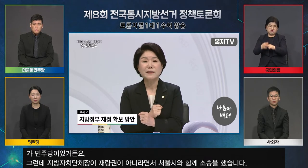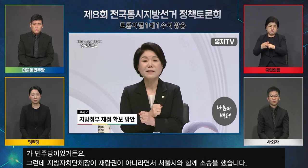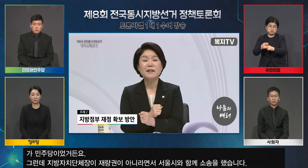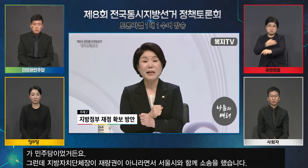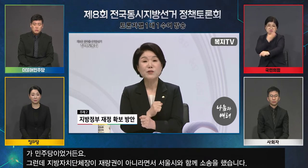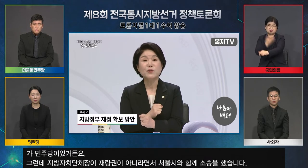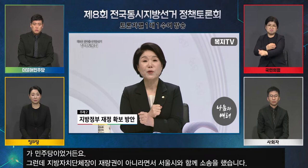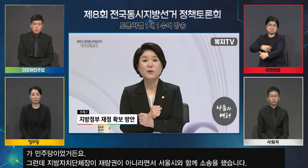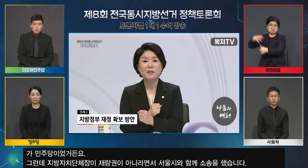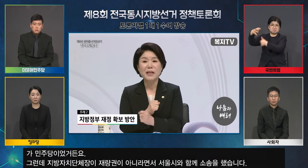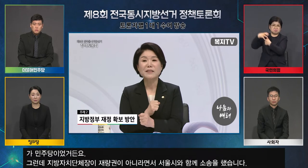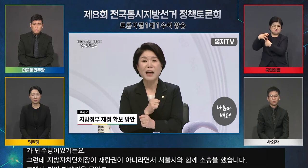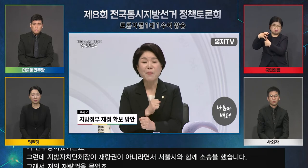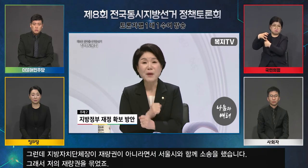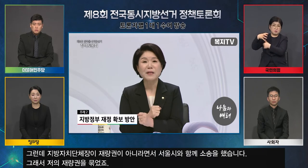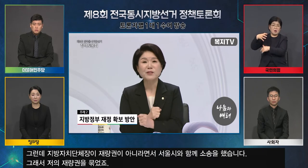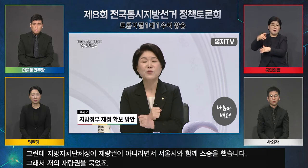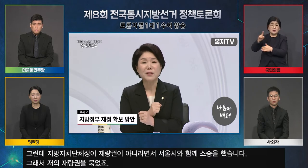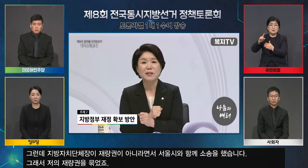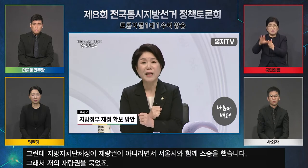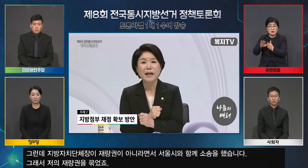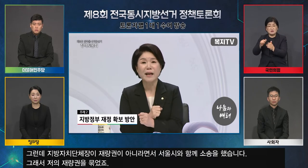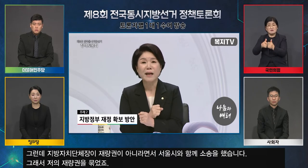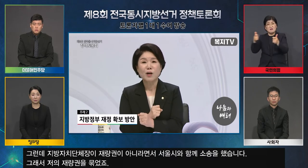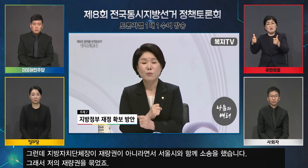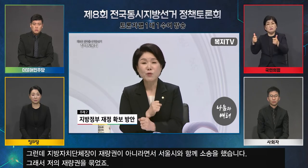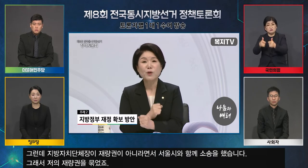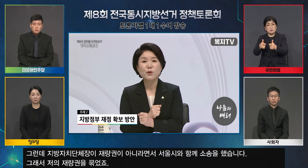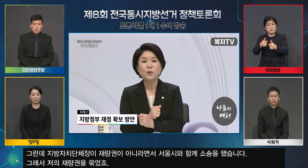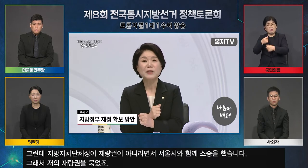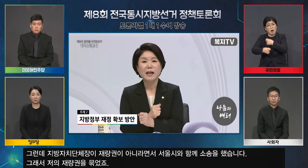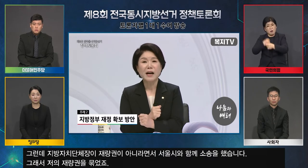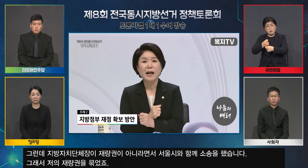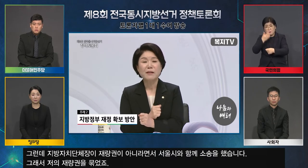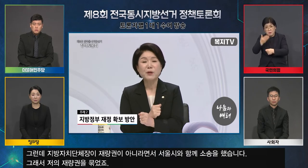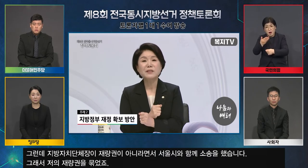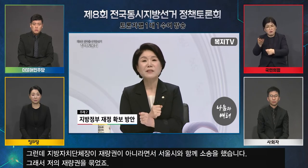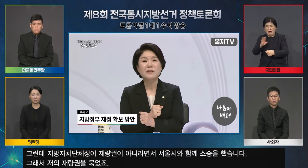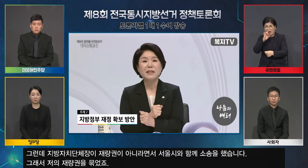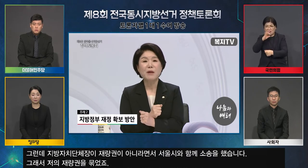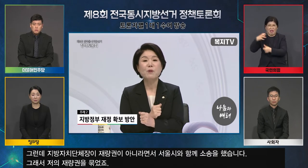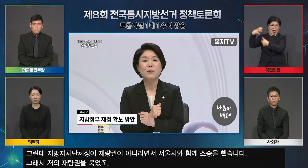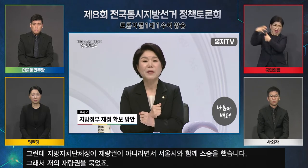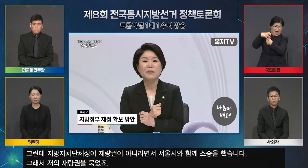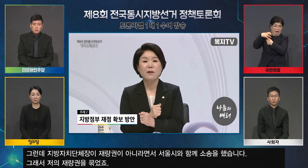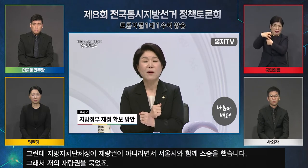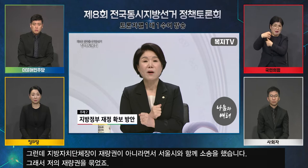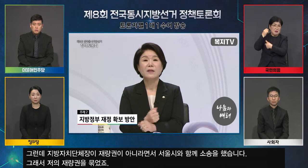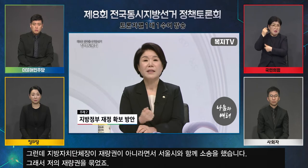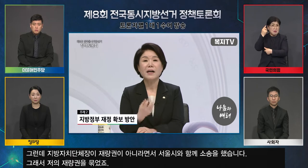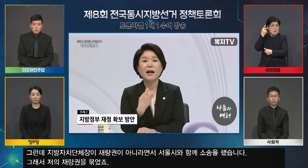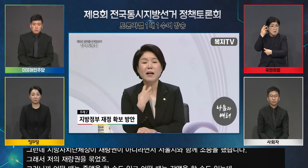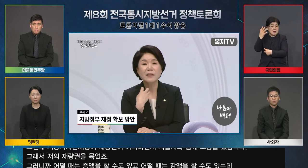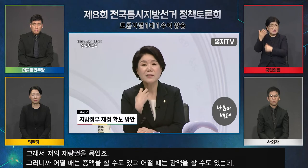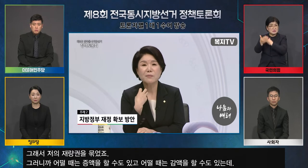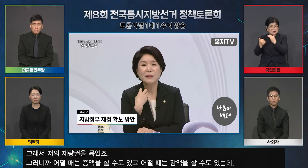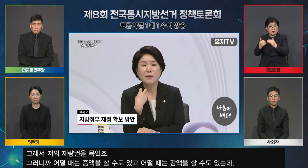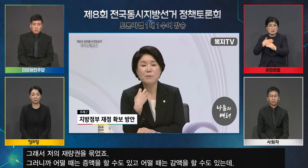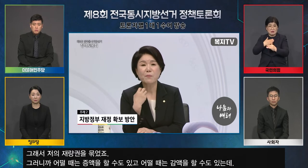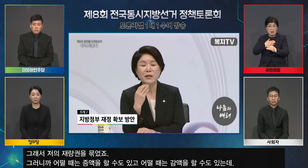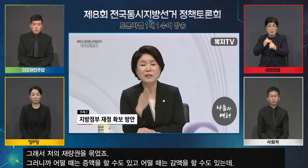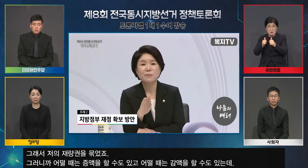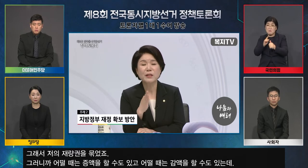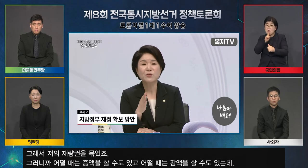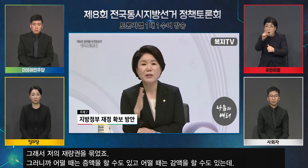때는 증액을 할 수도 있고 어떨 때는 감액을 할 수도 있는데 묶어놓고 있다가 며칠 전에 대법원에서 제가 한